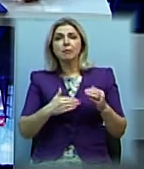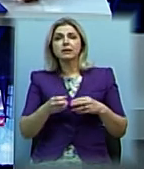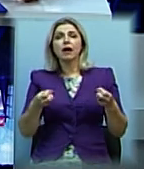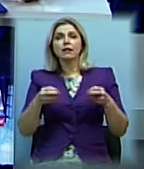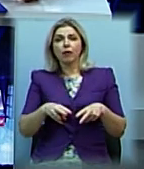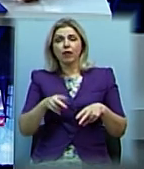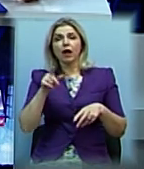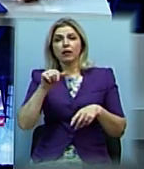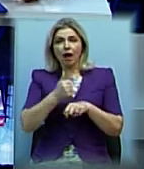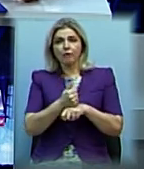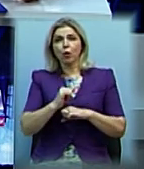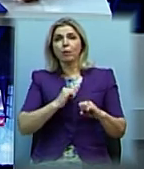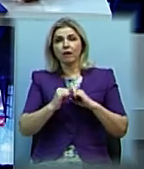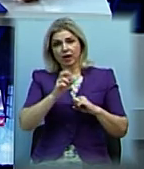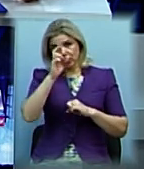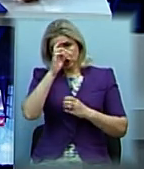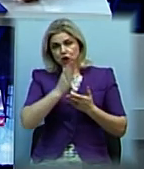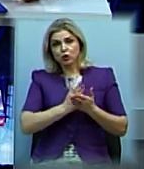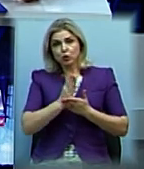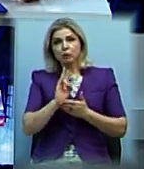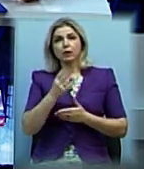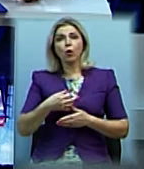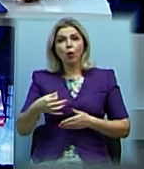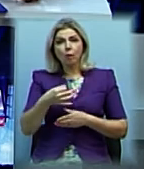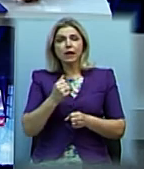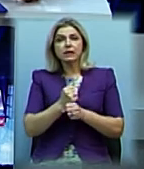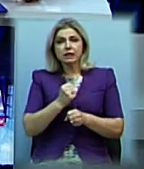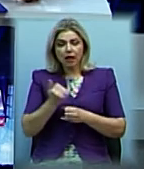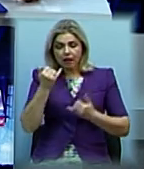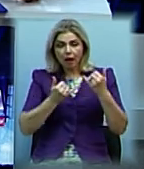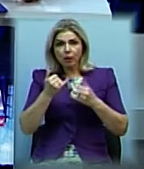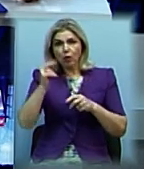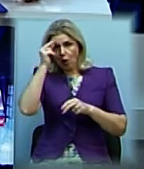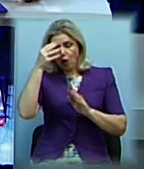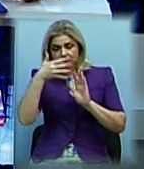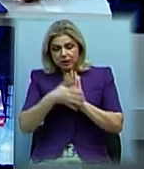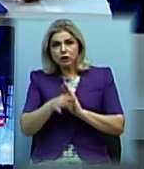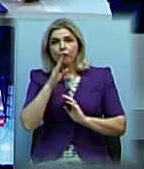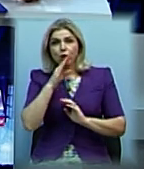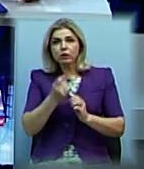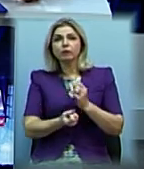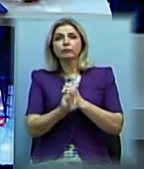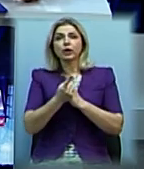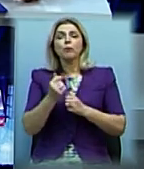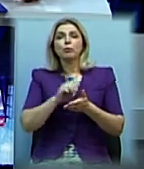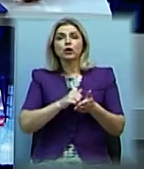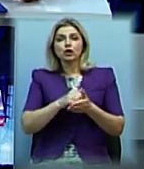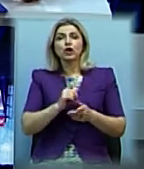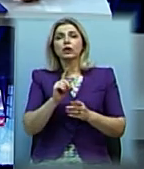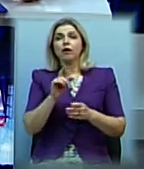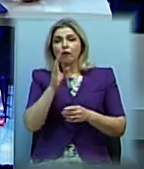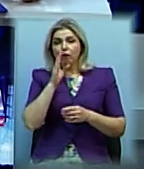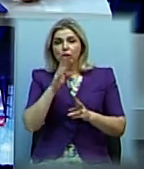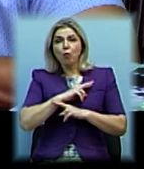управління Держпродспоживслужби у Миколаївській області виконали лабораторне обстеження води та виявили причини мору водних